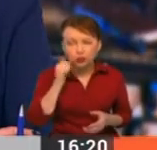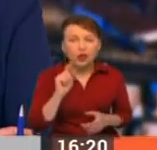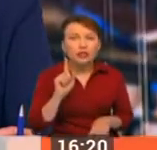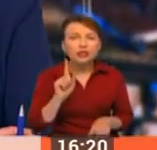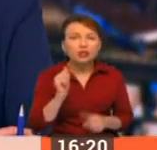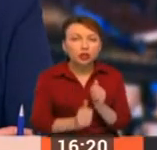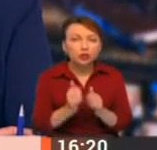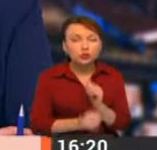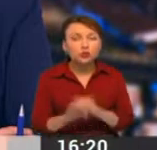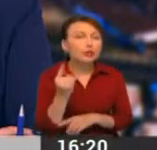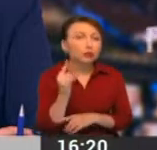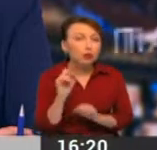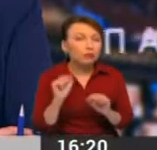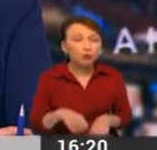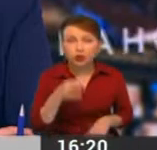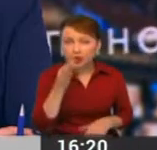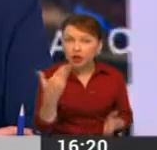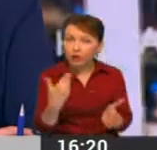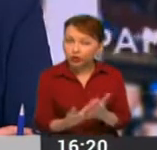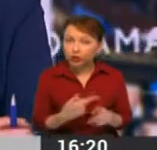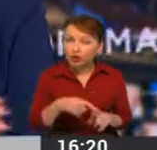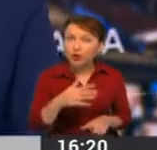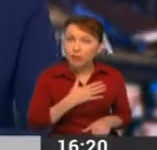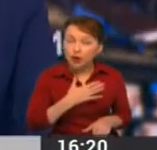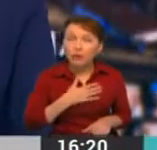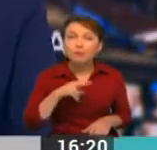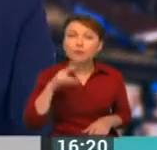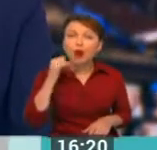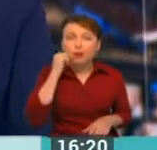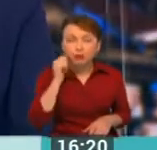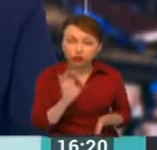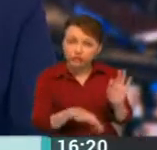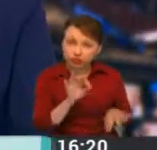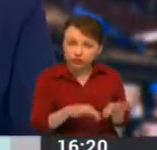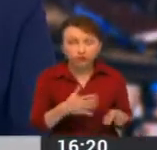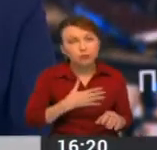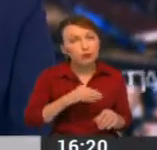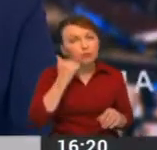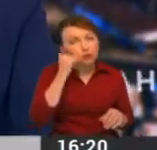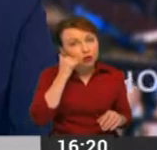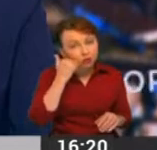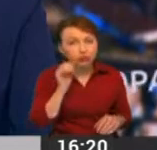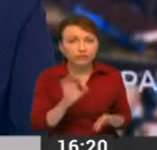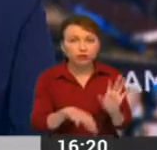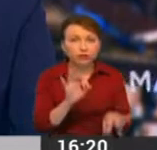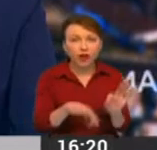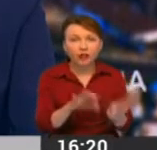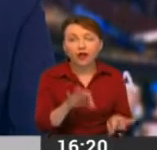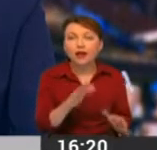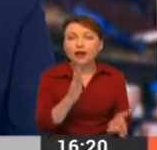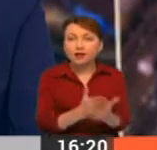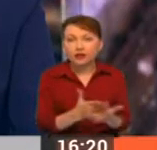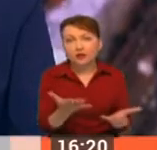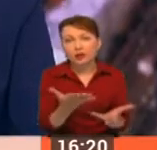зачастую ребенок может даже сказать, вот эта вот вышивка, вот это моя прабабушка вышивала, вот это моя бабушка. Есть, конечно, и которые мы